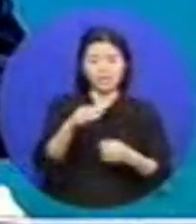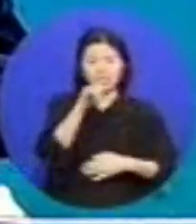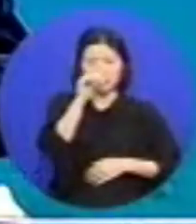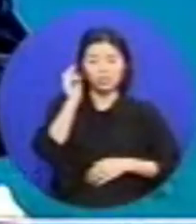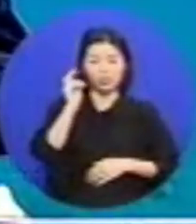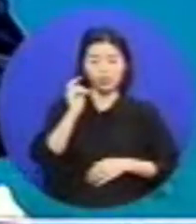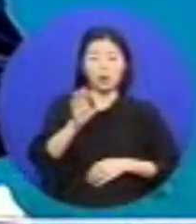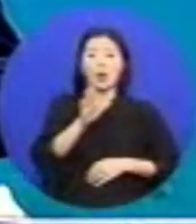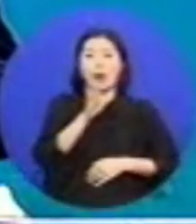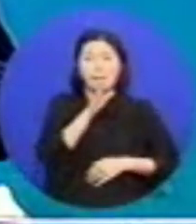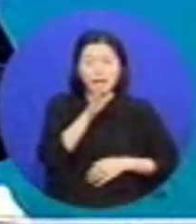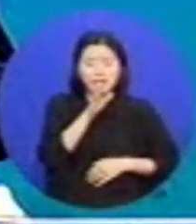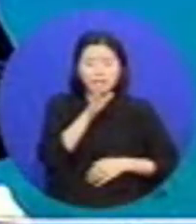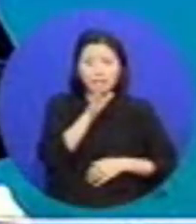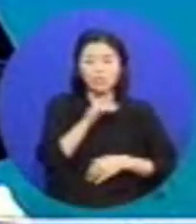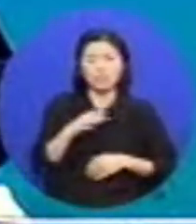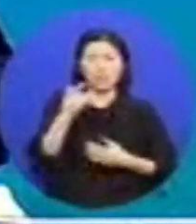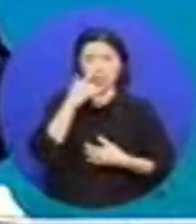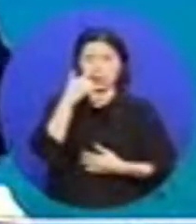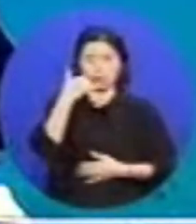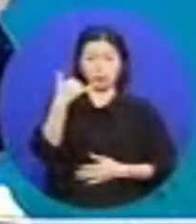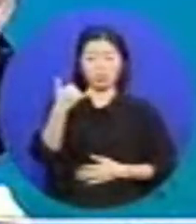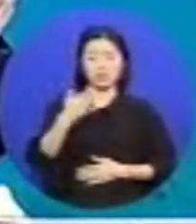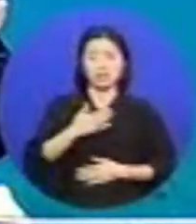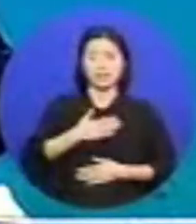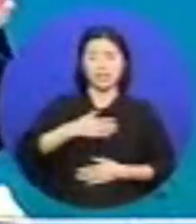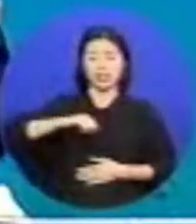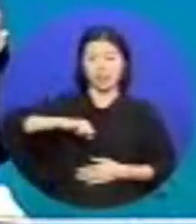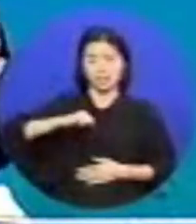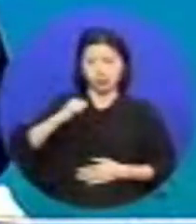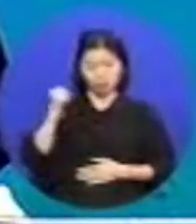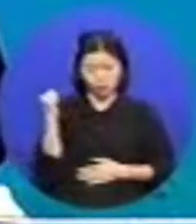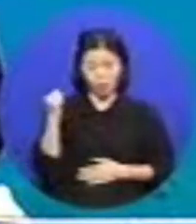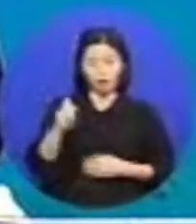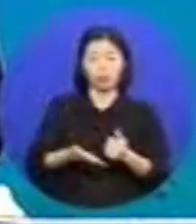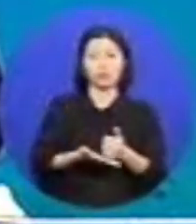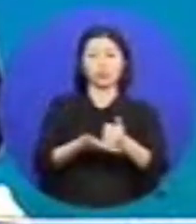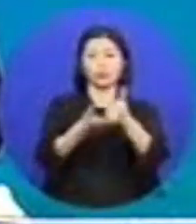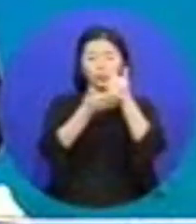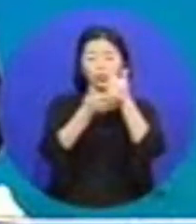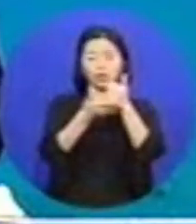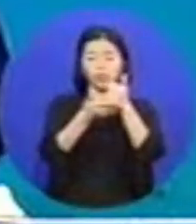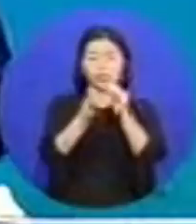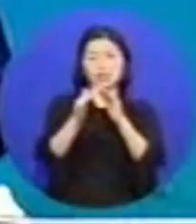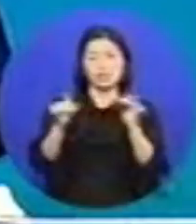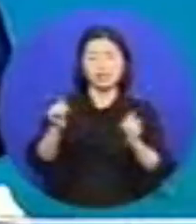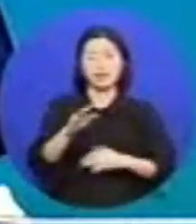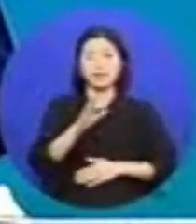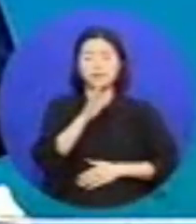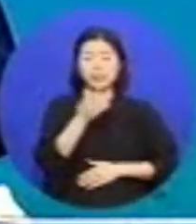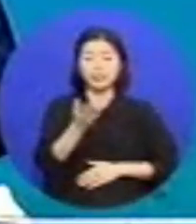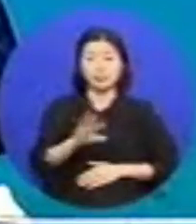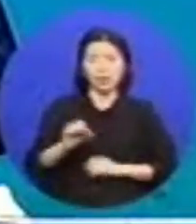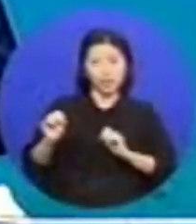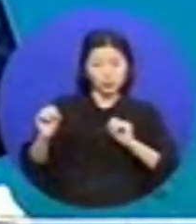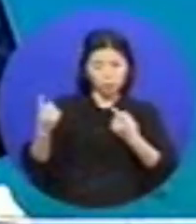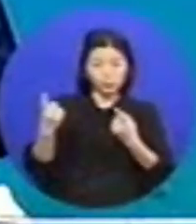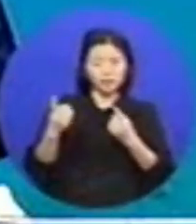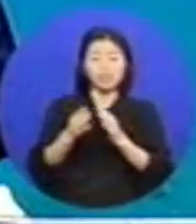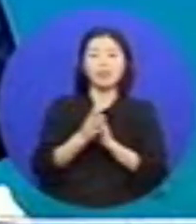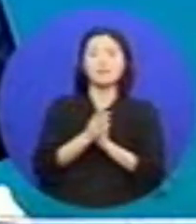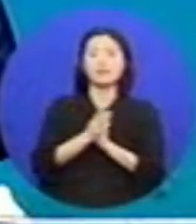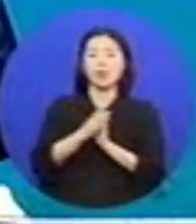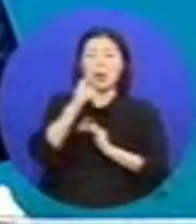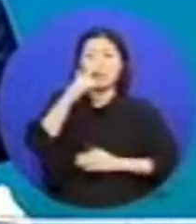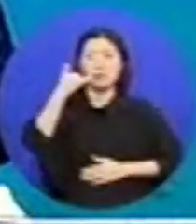마땅히 부모님은 내가 순종해드리고 공경해드려야 될 분이면서 동시에 또 부모님은